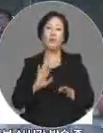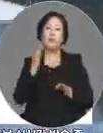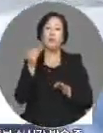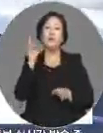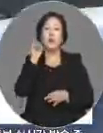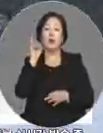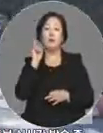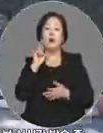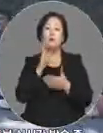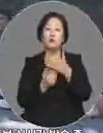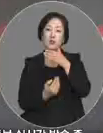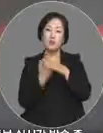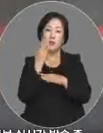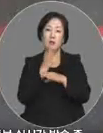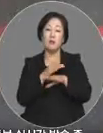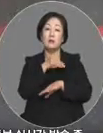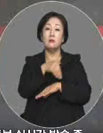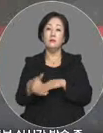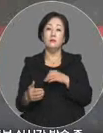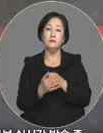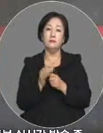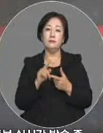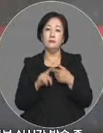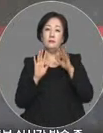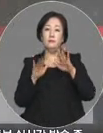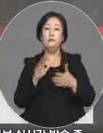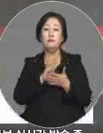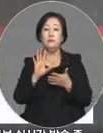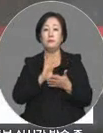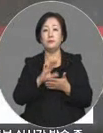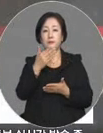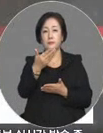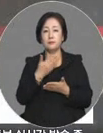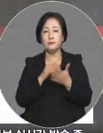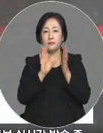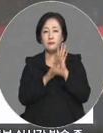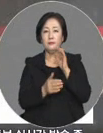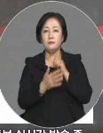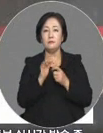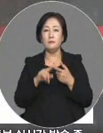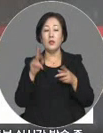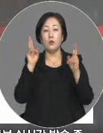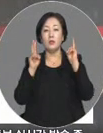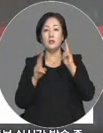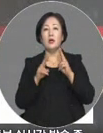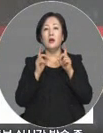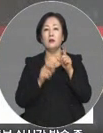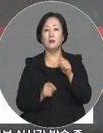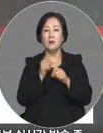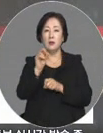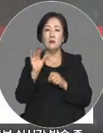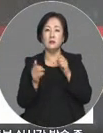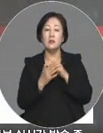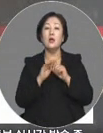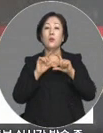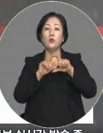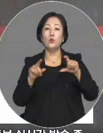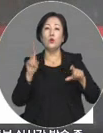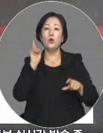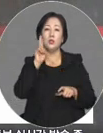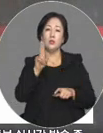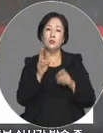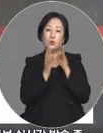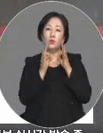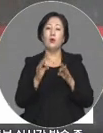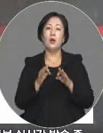장기화한다면 타격이 불가피합니다. 물류 차단시 회원사들이 버틸 수 있는 기간이 최소 2일에서